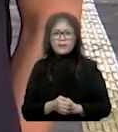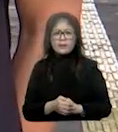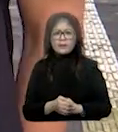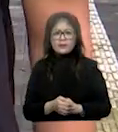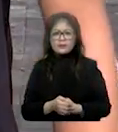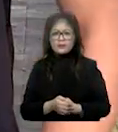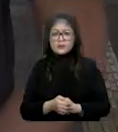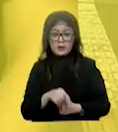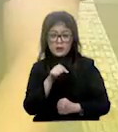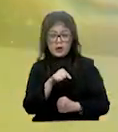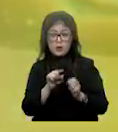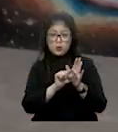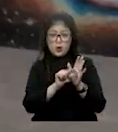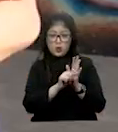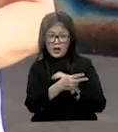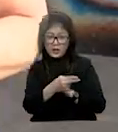penjajahan harus dihapuskan.